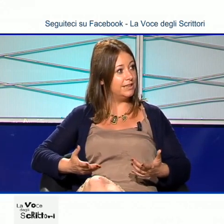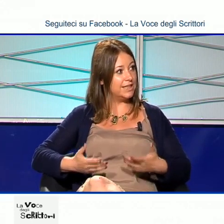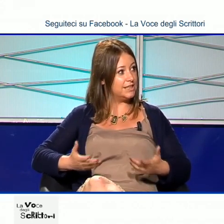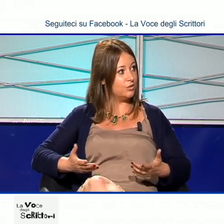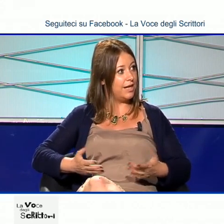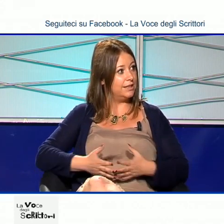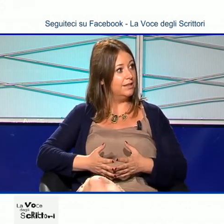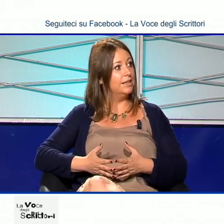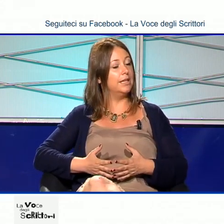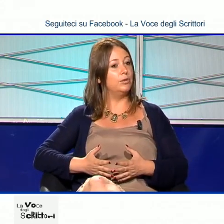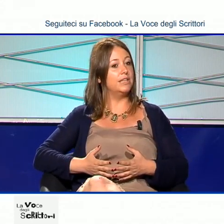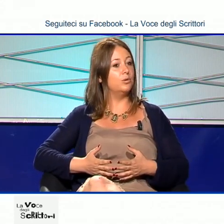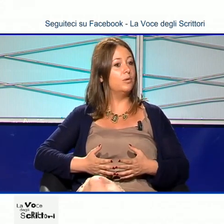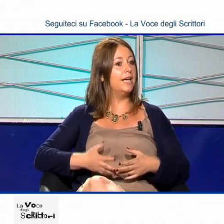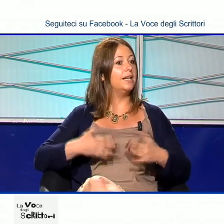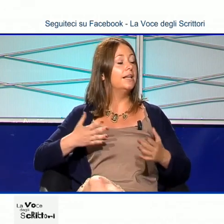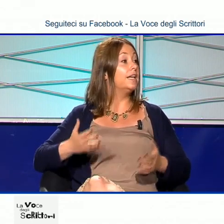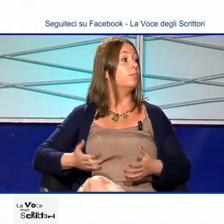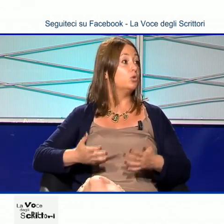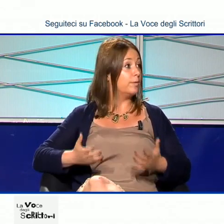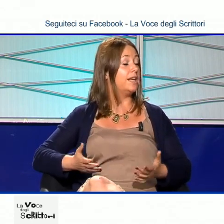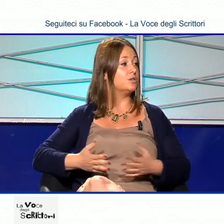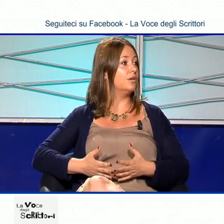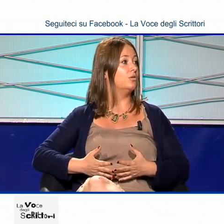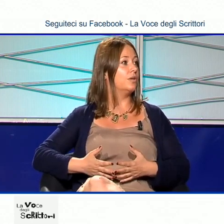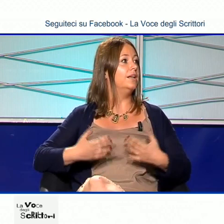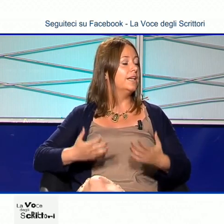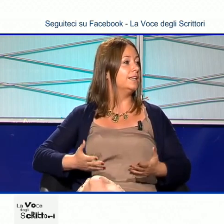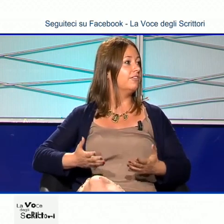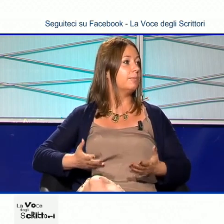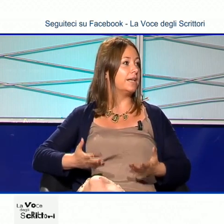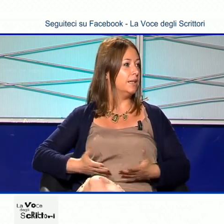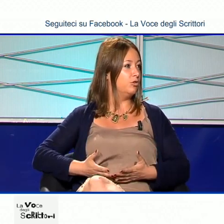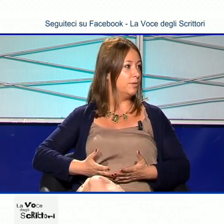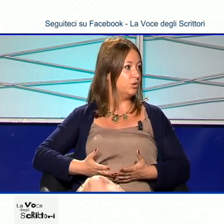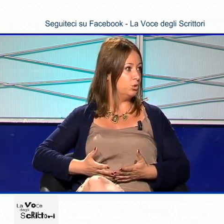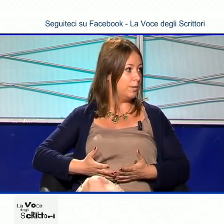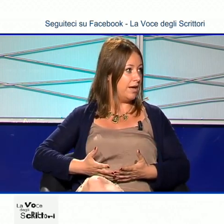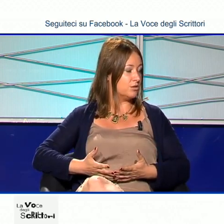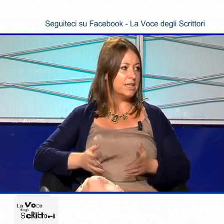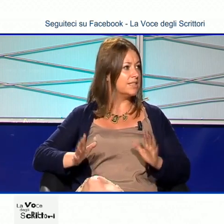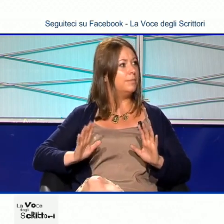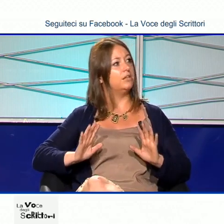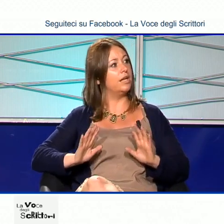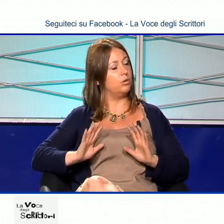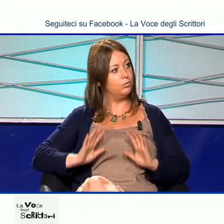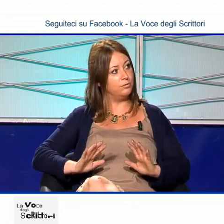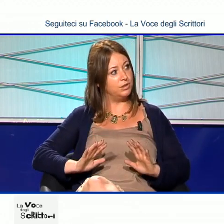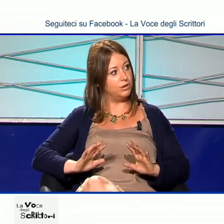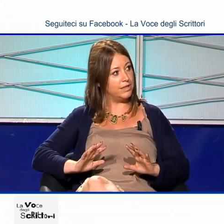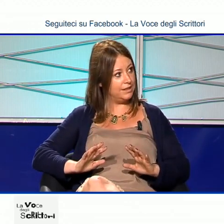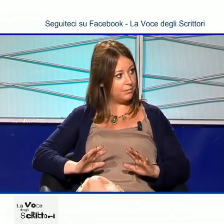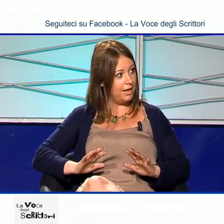dei partiti tradizionali della politica uruguayana e molto presto ancora entra a far parte del movimento dei tupamaros che inizialmente non erano un